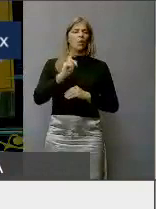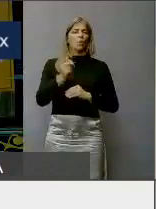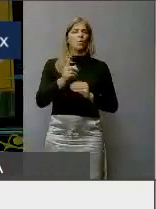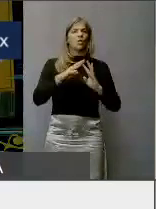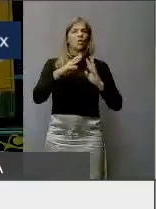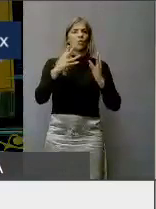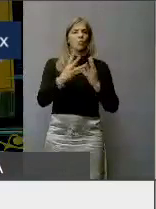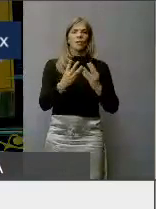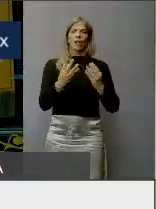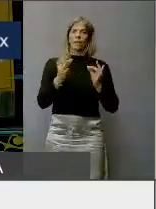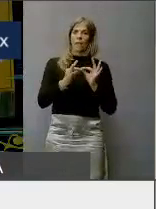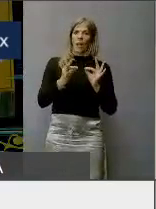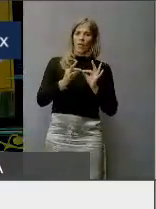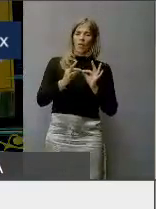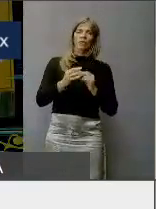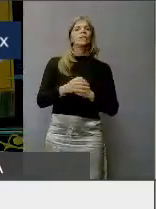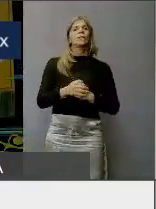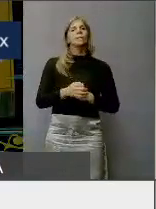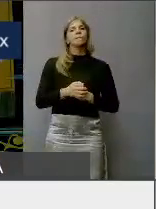favorevole